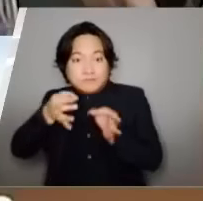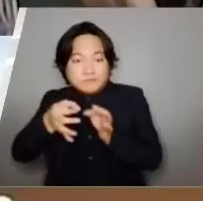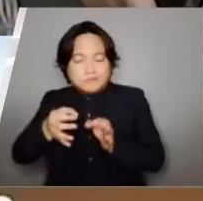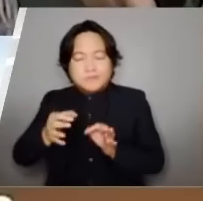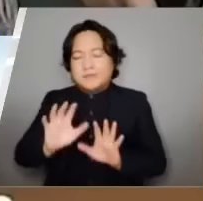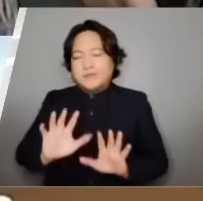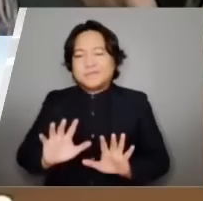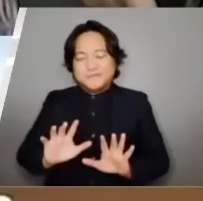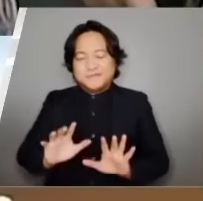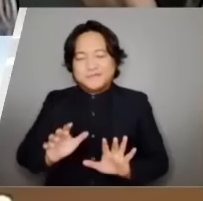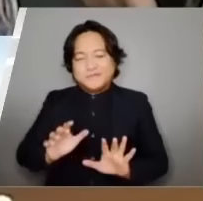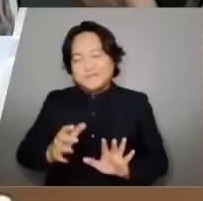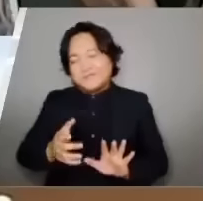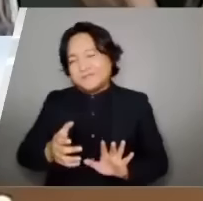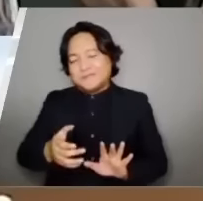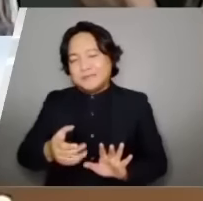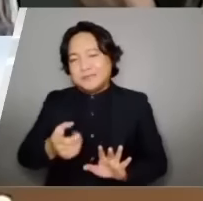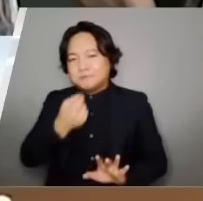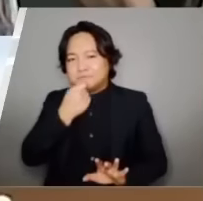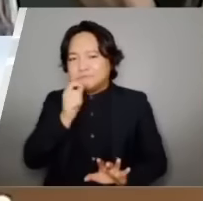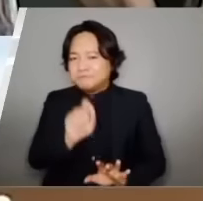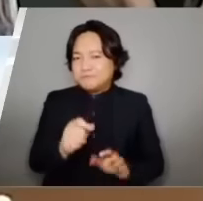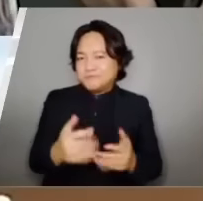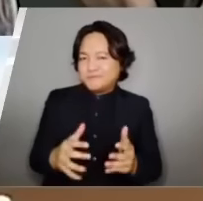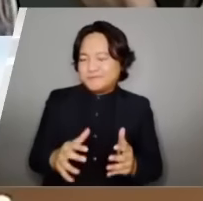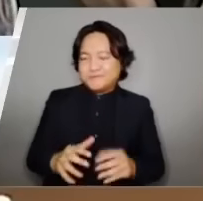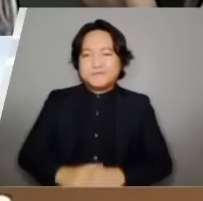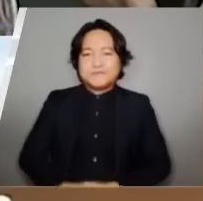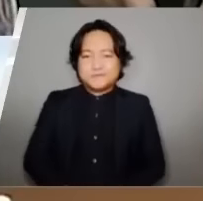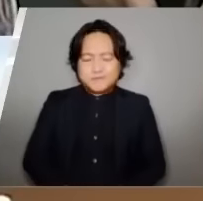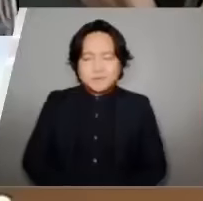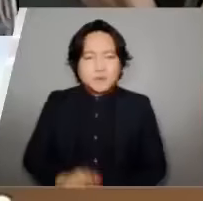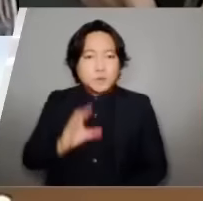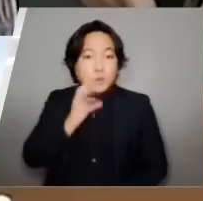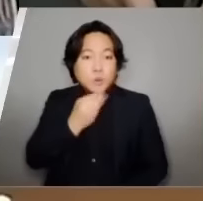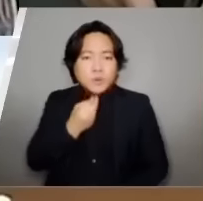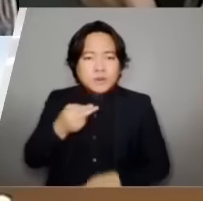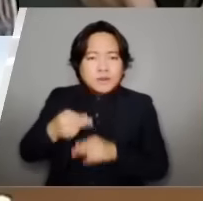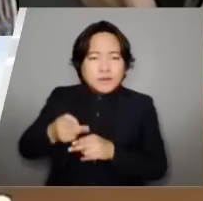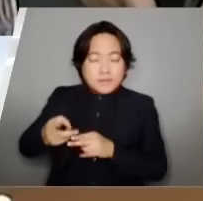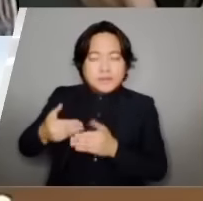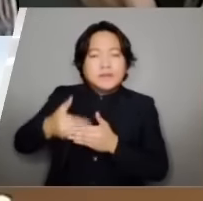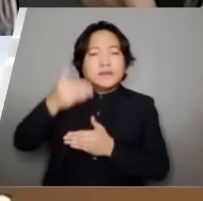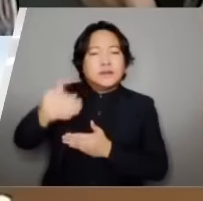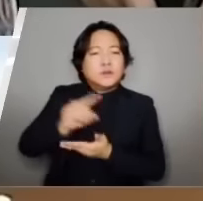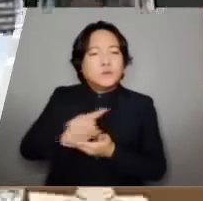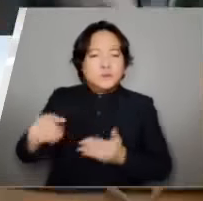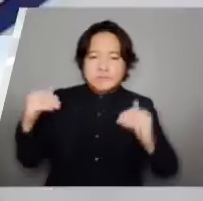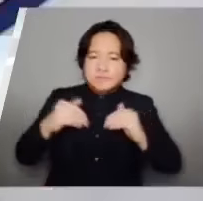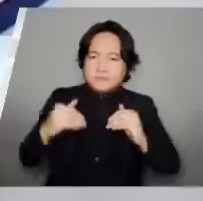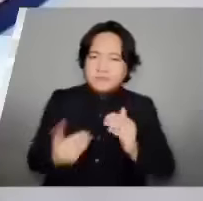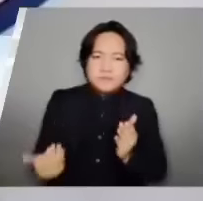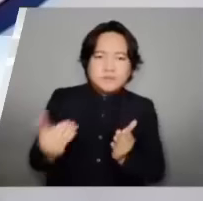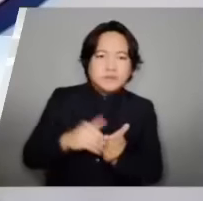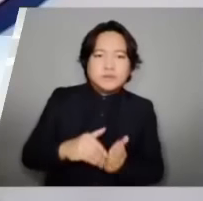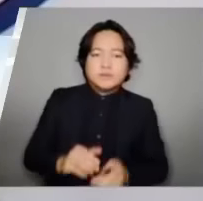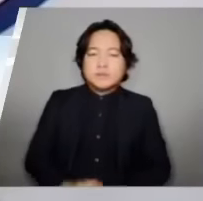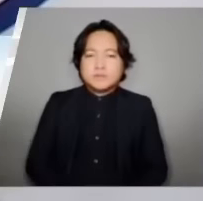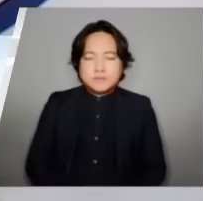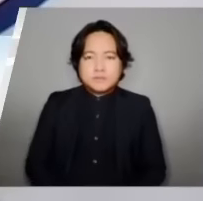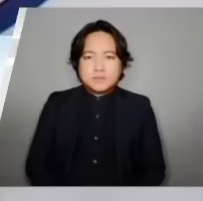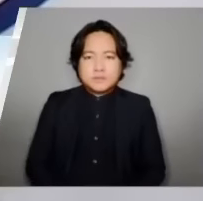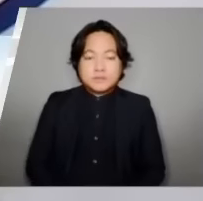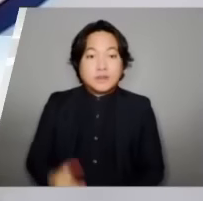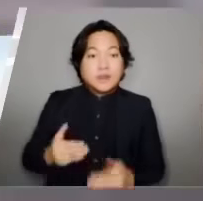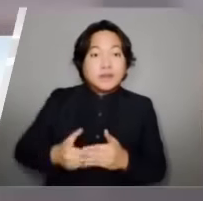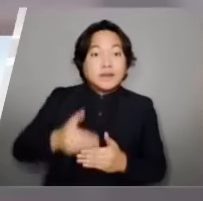o kung sino ang personalidad ang kinumpirma. Magpapatuloy sa susunod na linggo ang executive session. Iimbitahan naman sa susunod na pagdinig